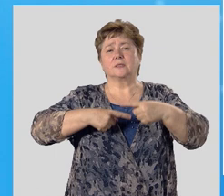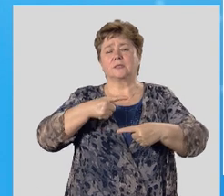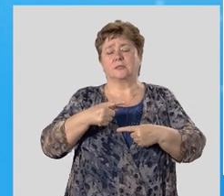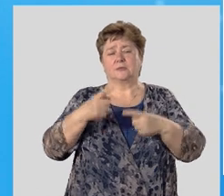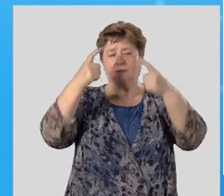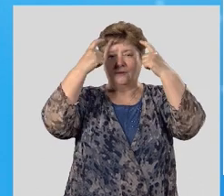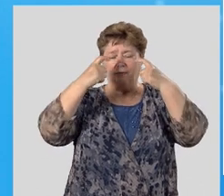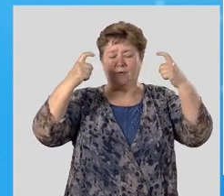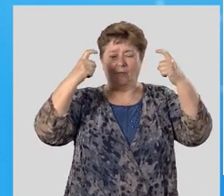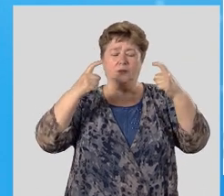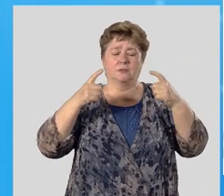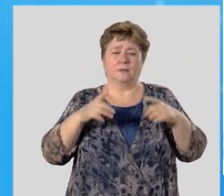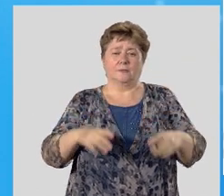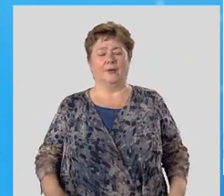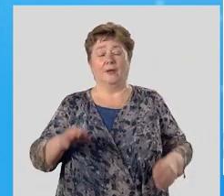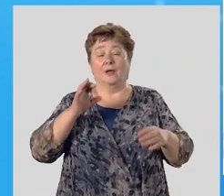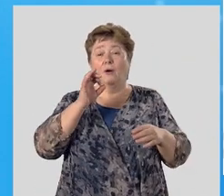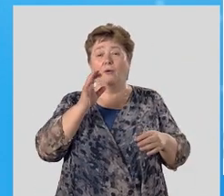наследственной информации.